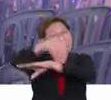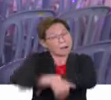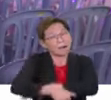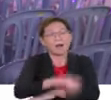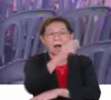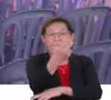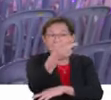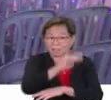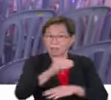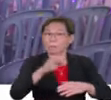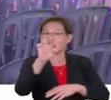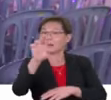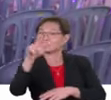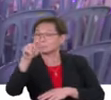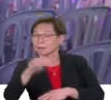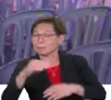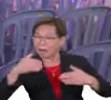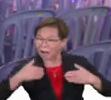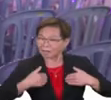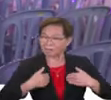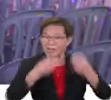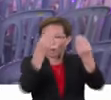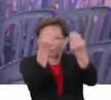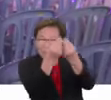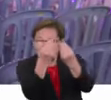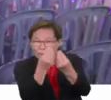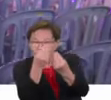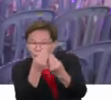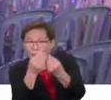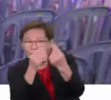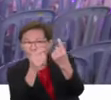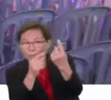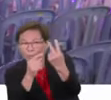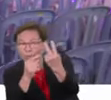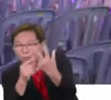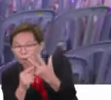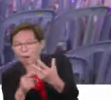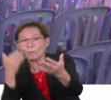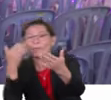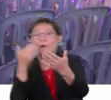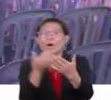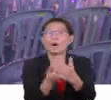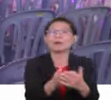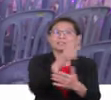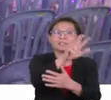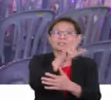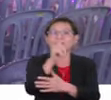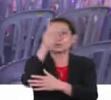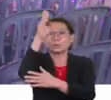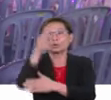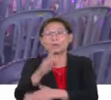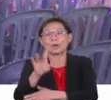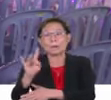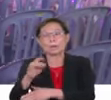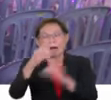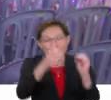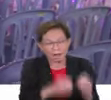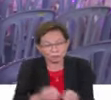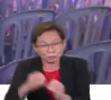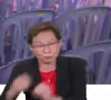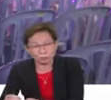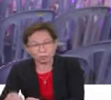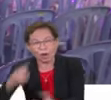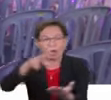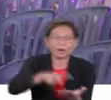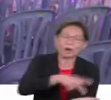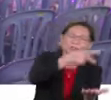RTM juga tidak ketinggalan untuk mengira detik 12 malam menjelang Hari Kebangsaan 31 Ogos dengan menganjurkan